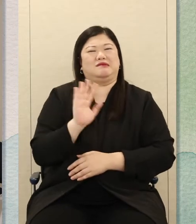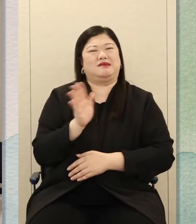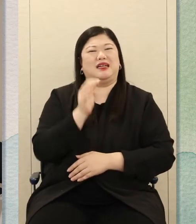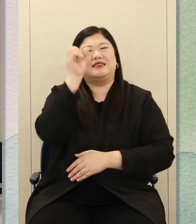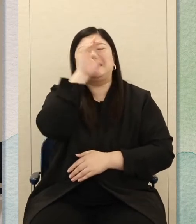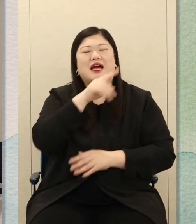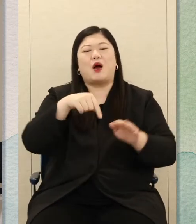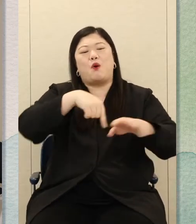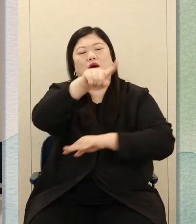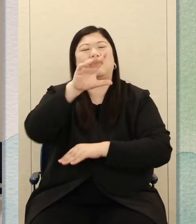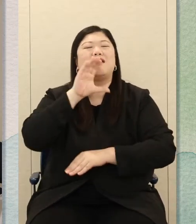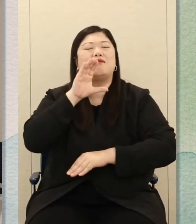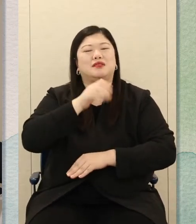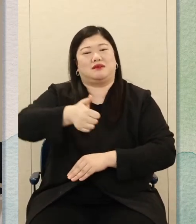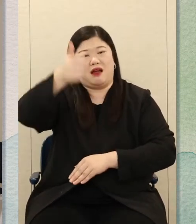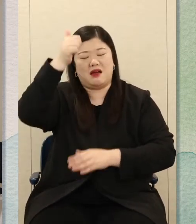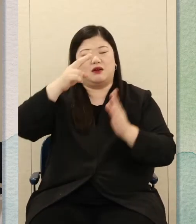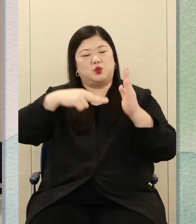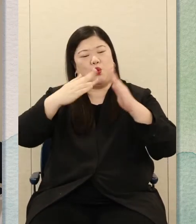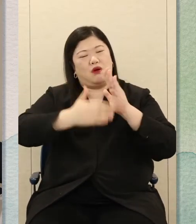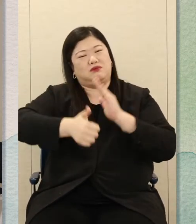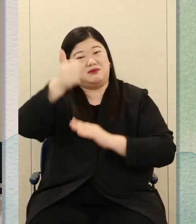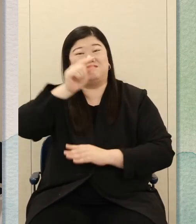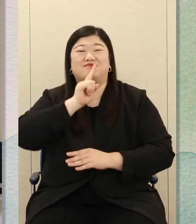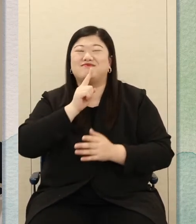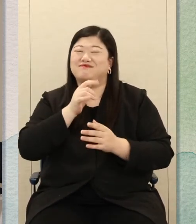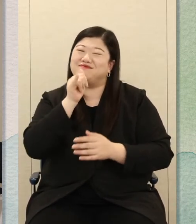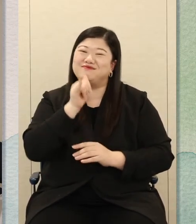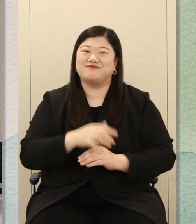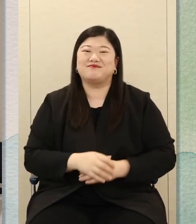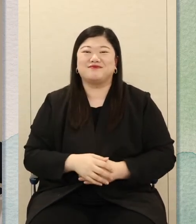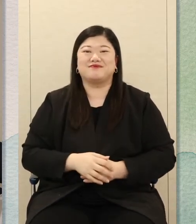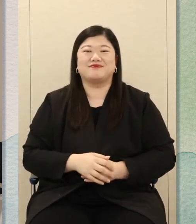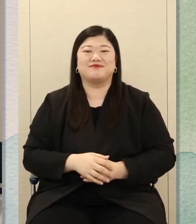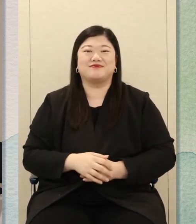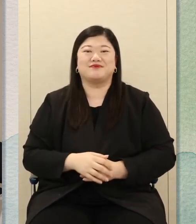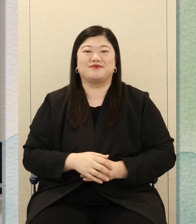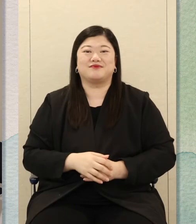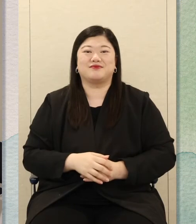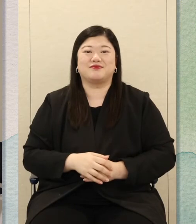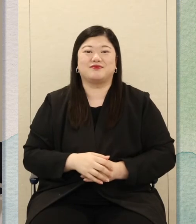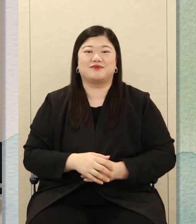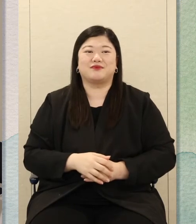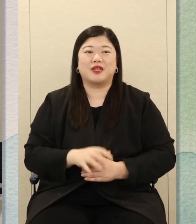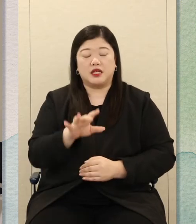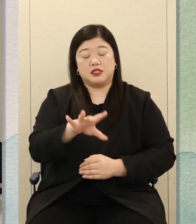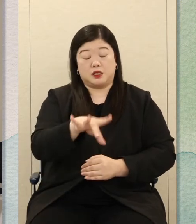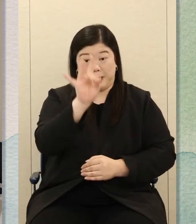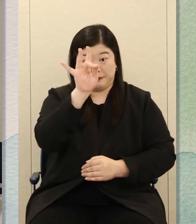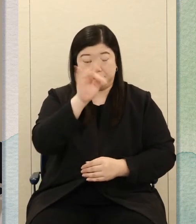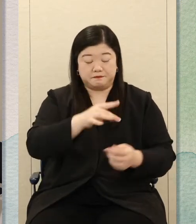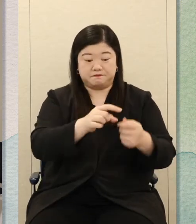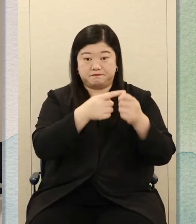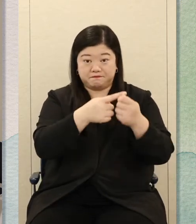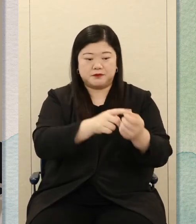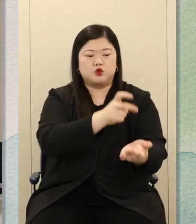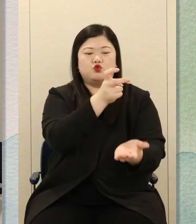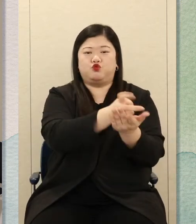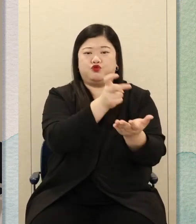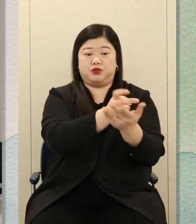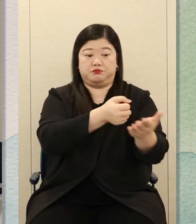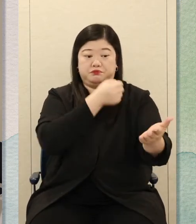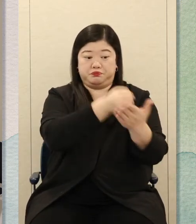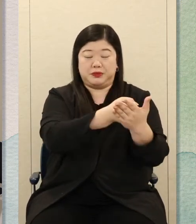게 이상적이라고 보입니다. 예, 규칙을 정하고 처음부터 기록을 이게 이제 하나의 기록 예시예요. 예,